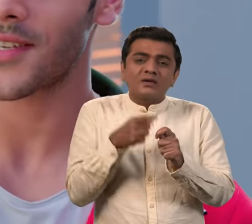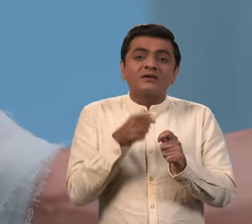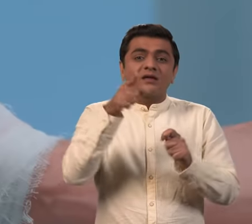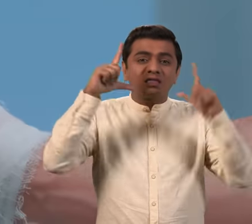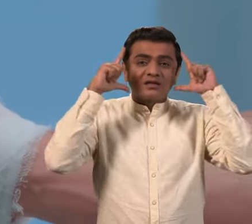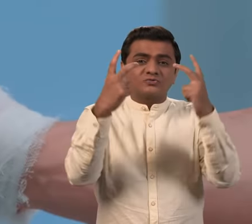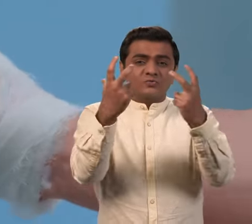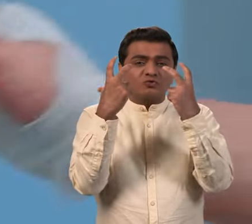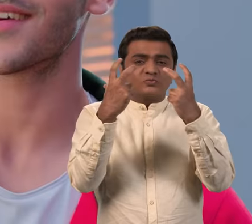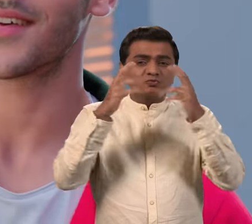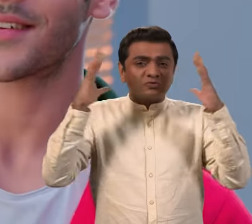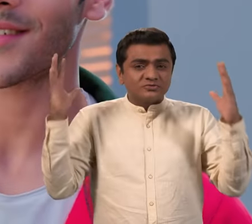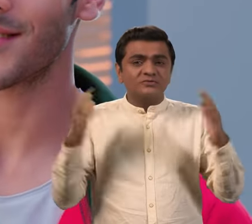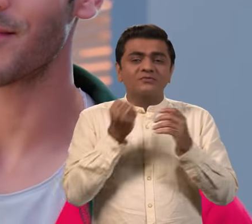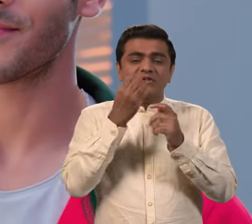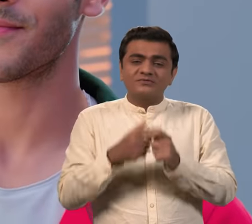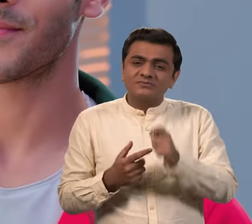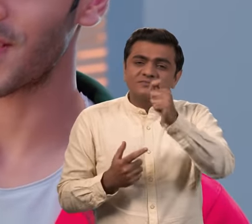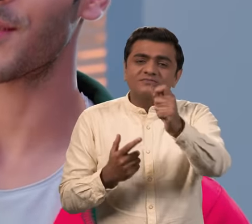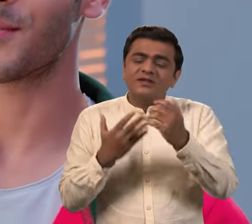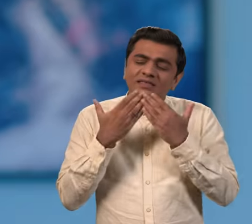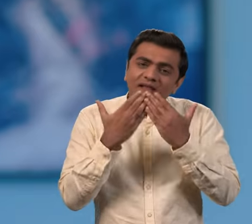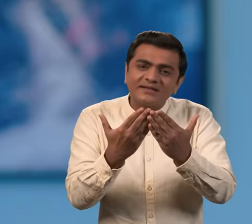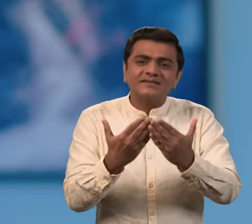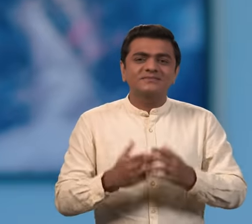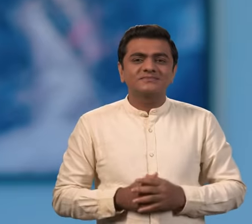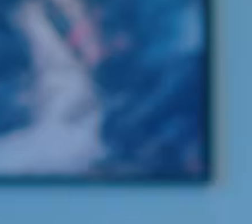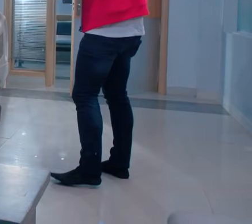को मिलना चाहिए जिन्होंने मेरा इतना ख्याल रखा। थैंक यू।